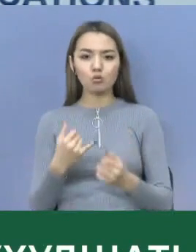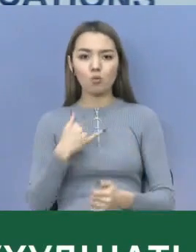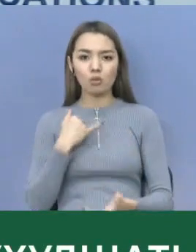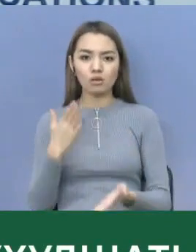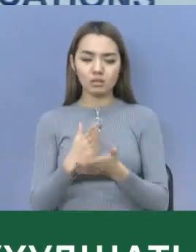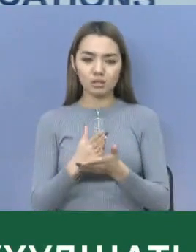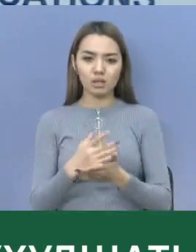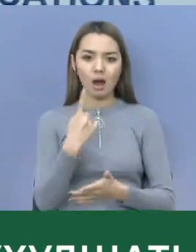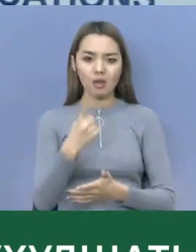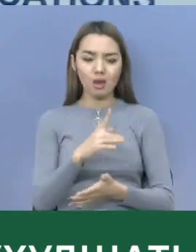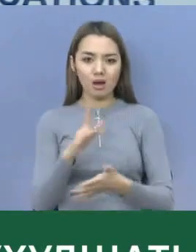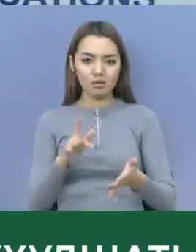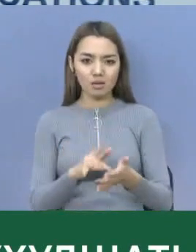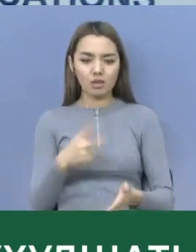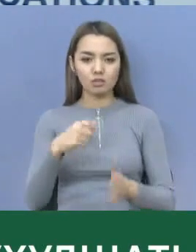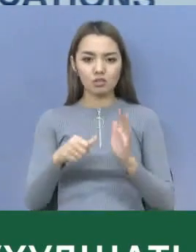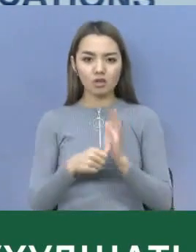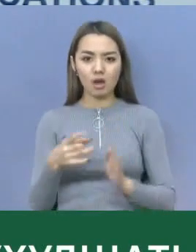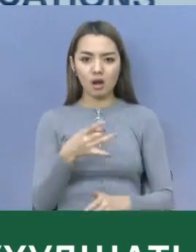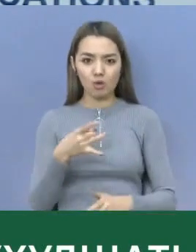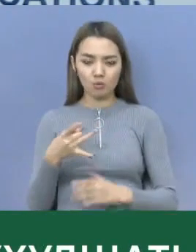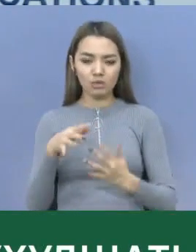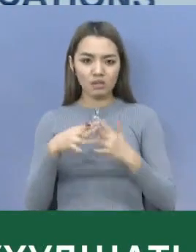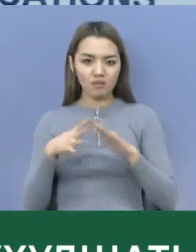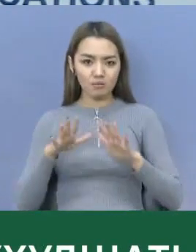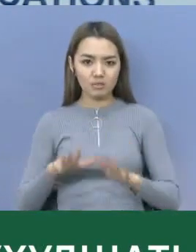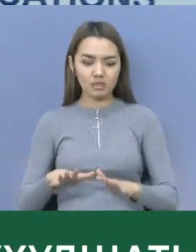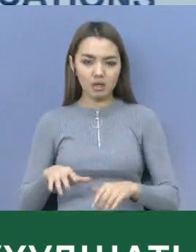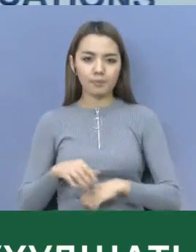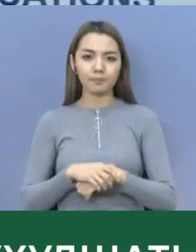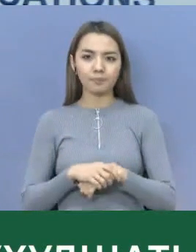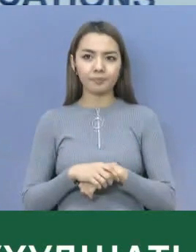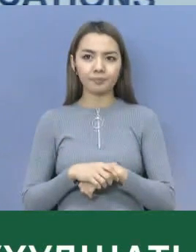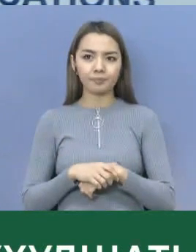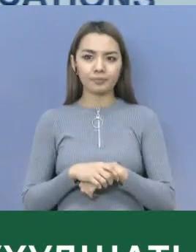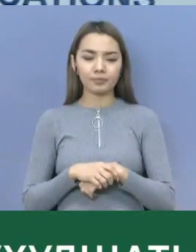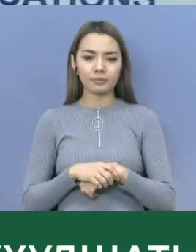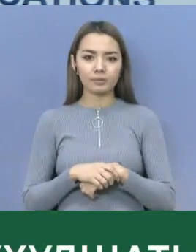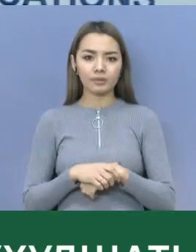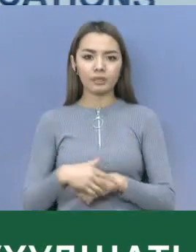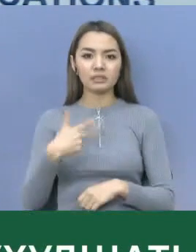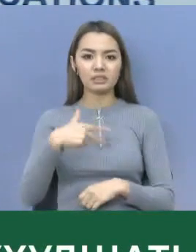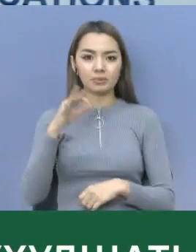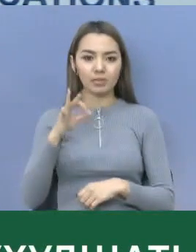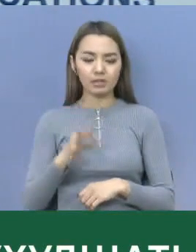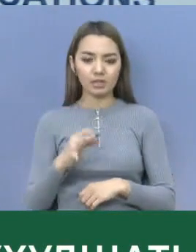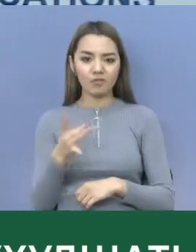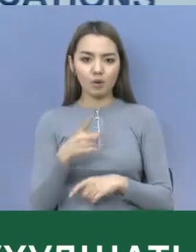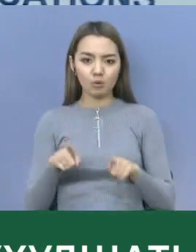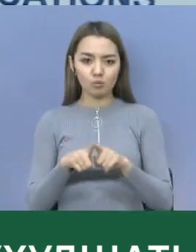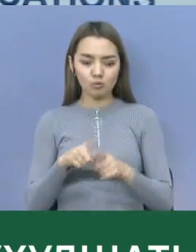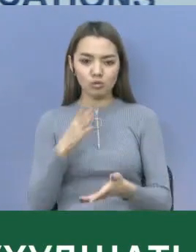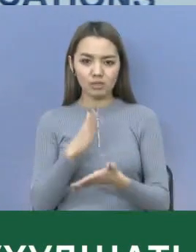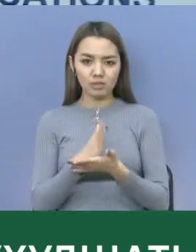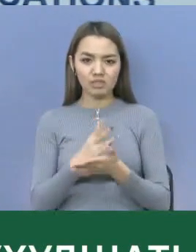нас имеется одна городская, 36 сельских отделений скорой помощи. Зона покрытия сельских населенных пунктов составляет порядка 30%.